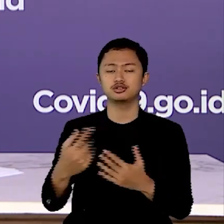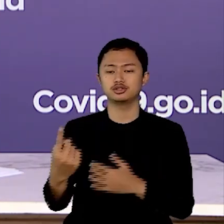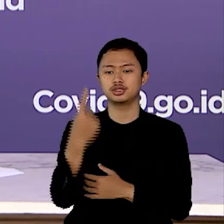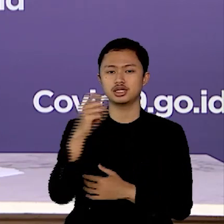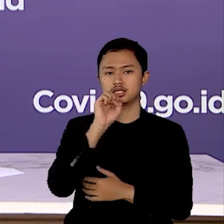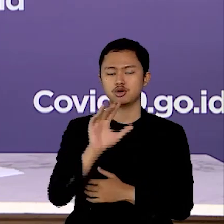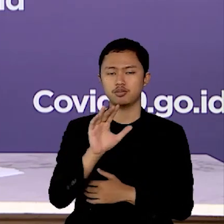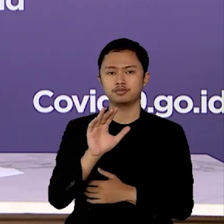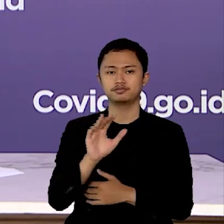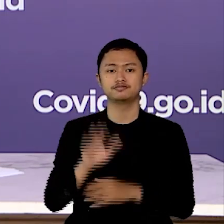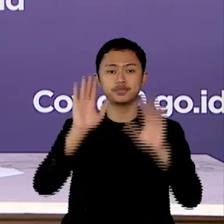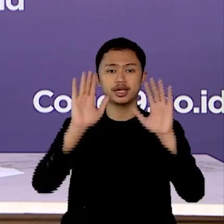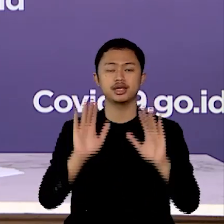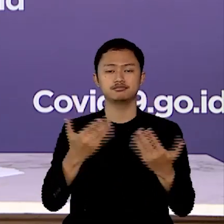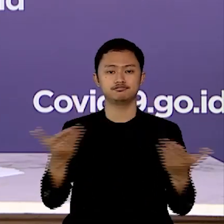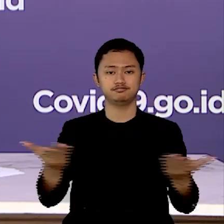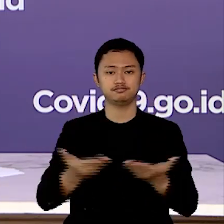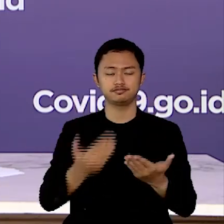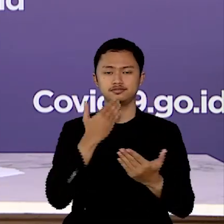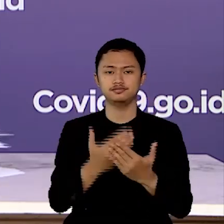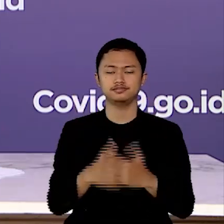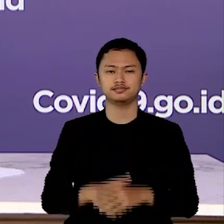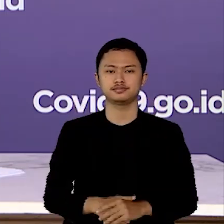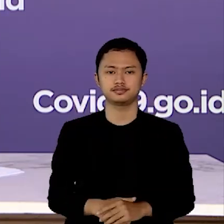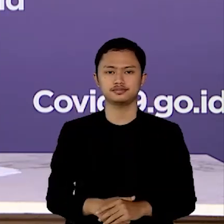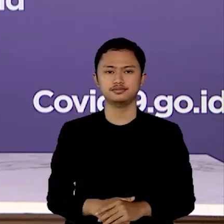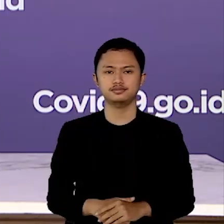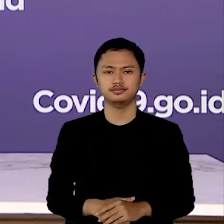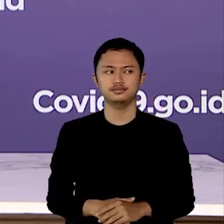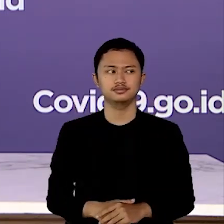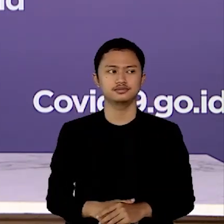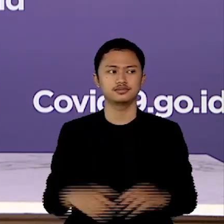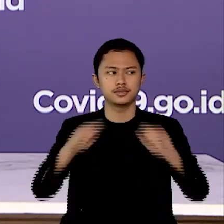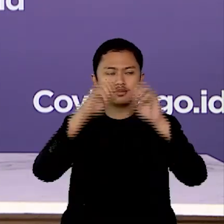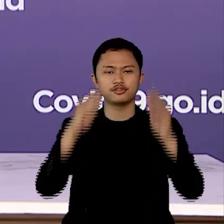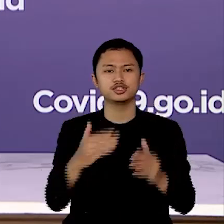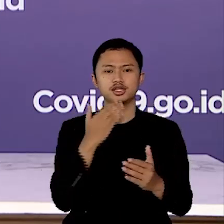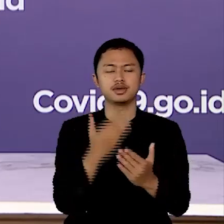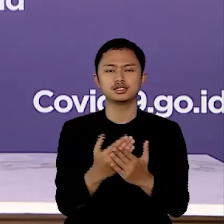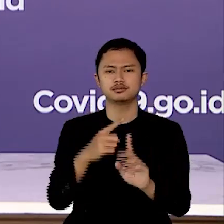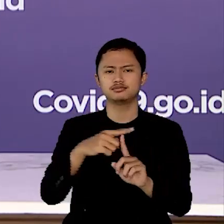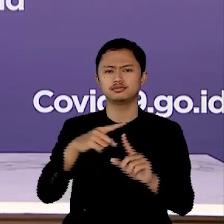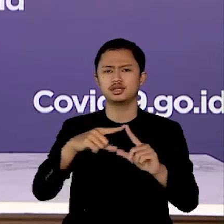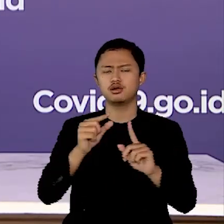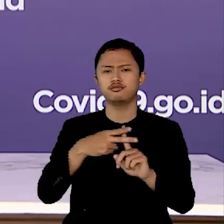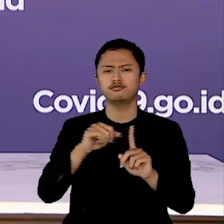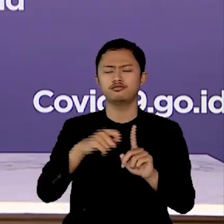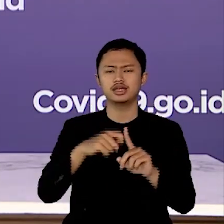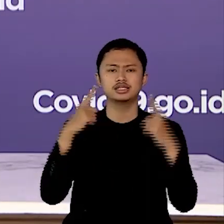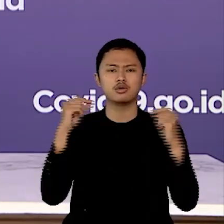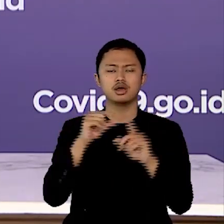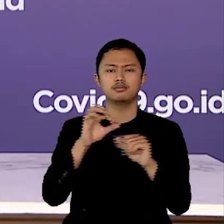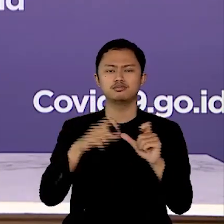lanjutkan dengan tanya-jawab dengan media terima kasih terima kasih penuh pertanyaan pertama dari Taufik ya Bos